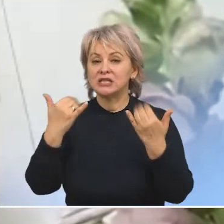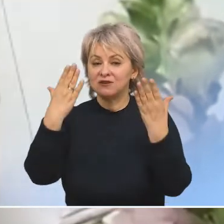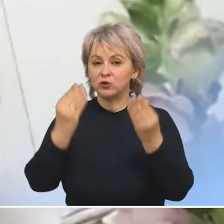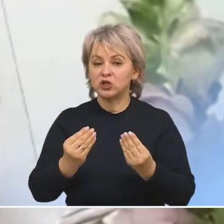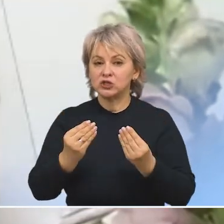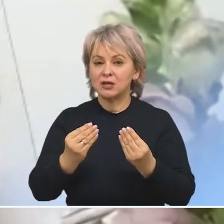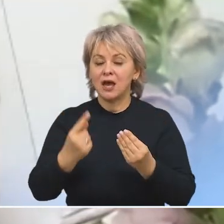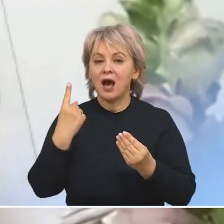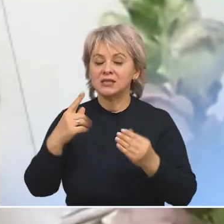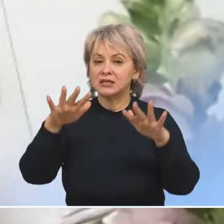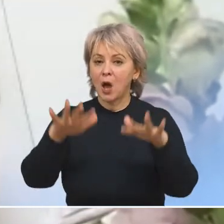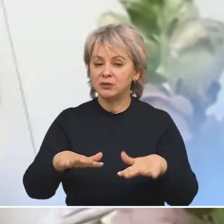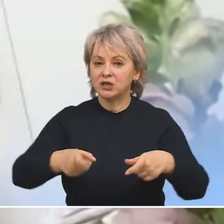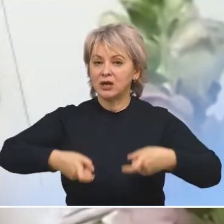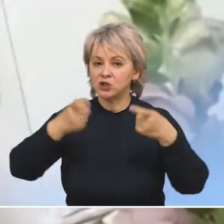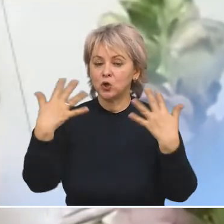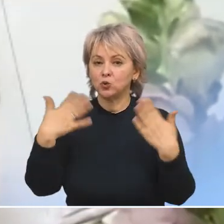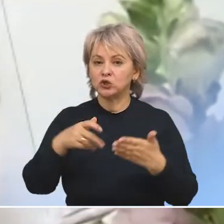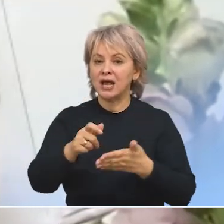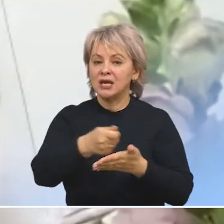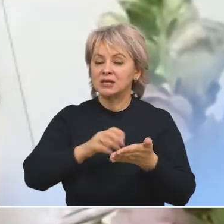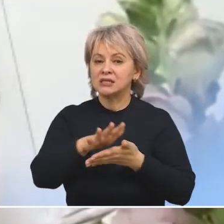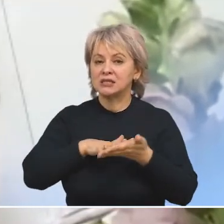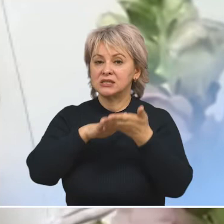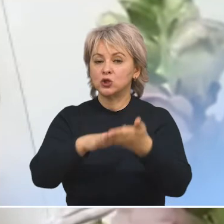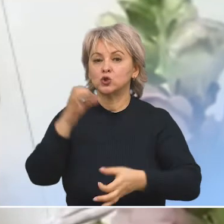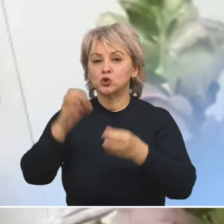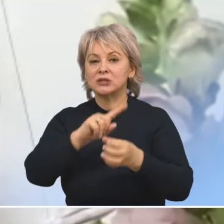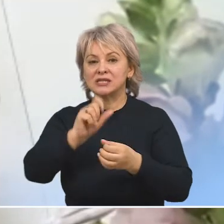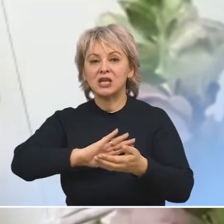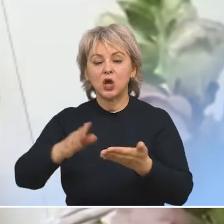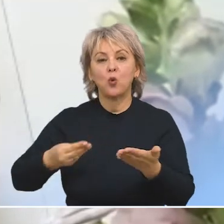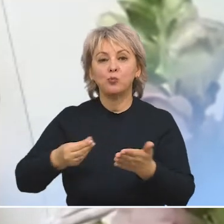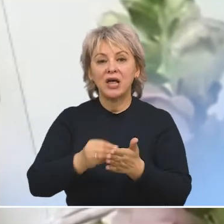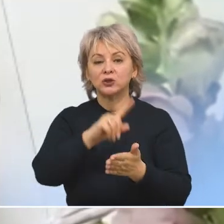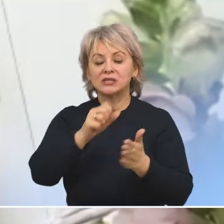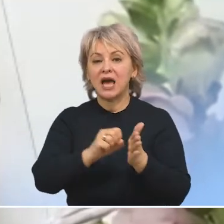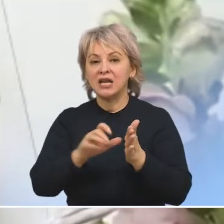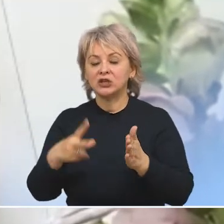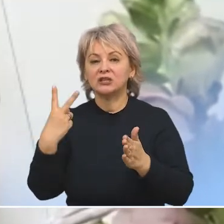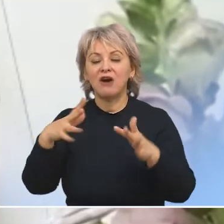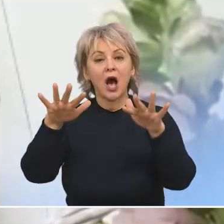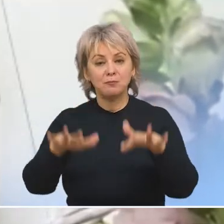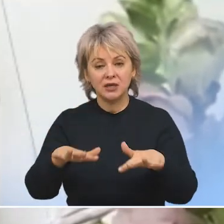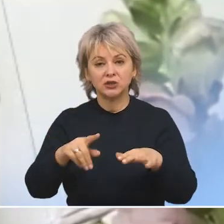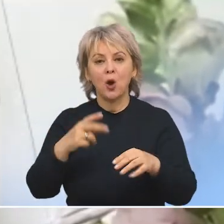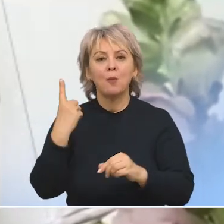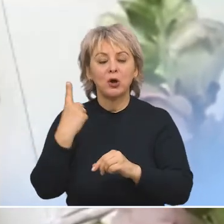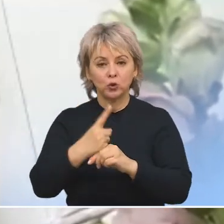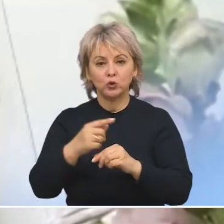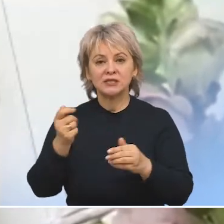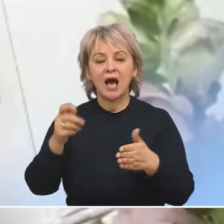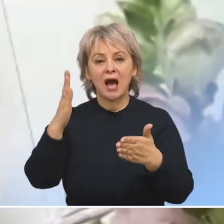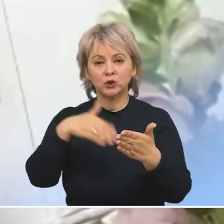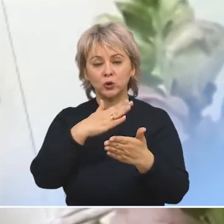на сегодняшний день на один объект уже подан иск в суд за неуплату по электроэнергии. 2 объекта под